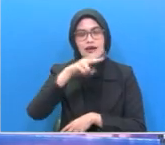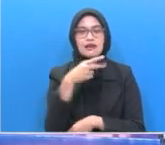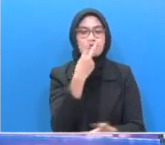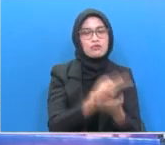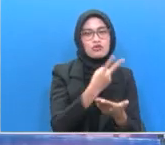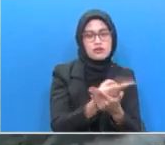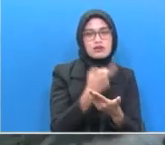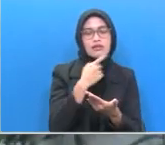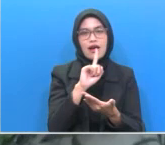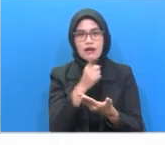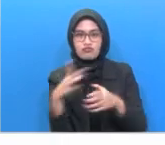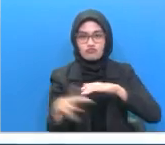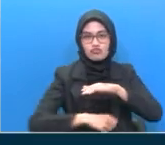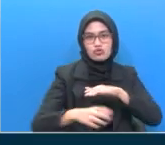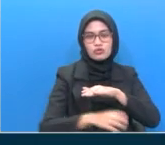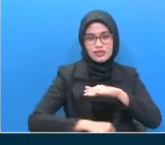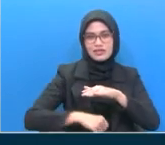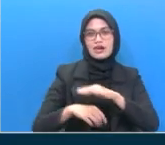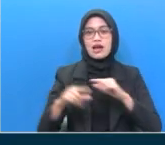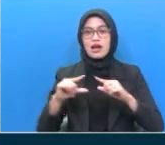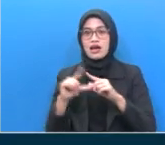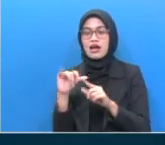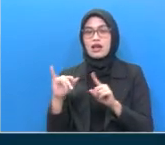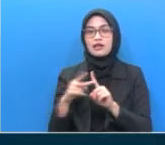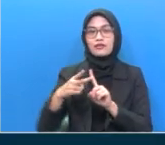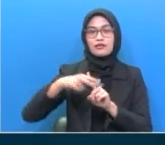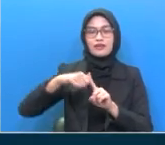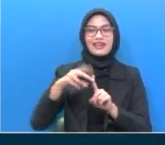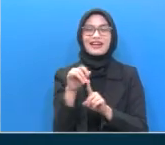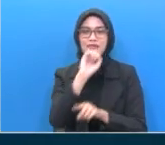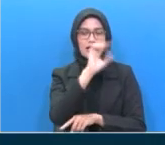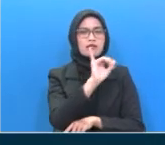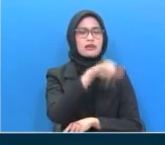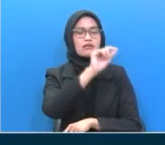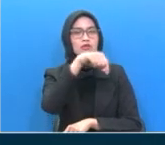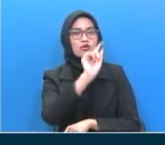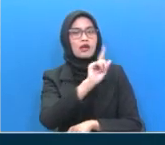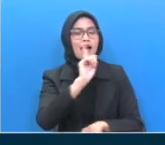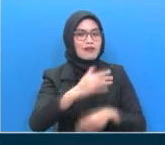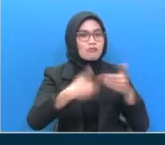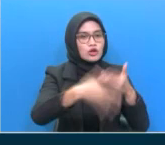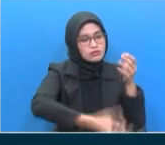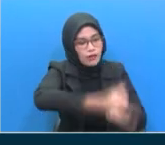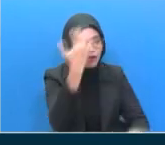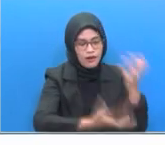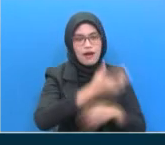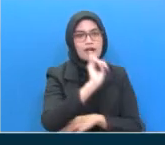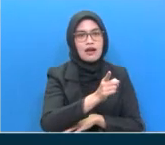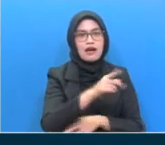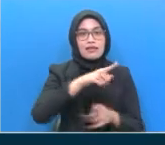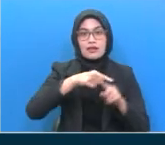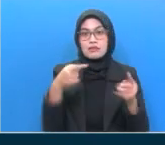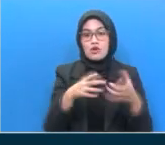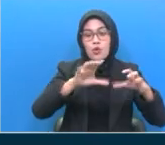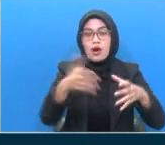gabah pemberitaan KPK Ali Fikri membenarkan penggeledahan ini namun belum diketahui ruangan mana yang digeledah dan barang bukti